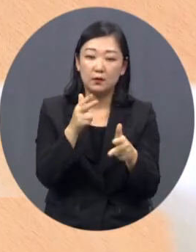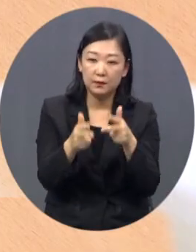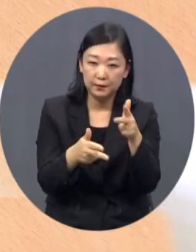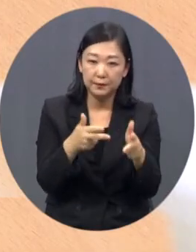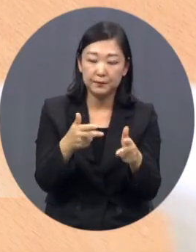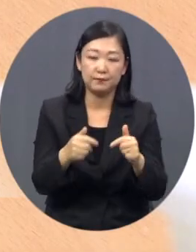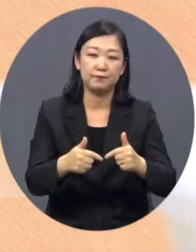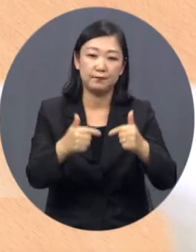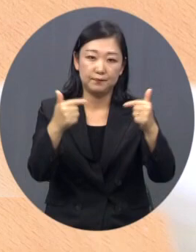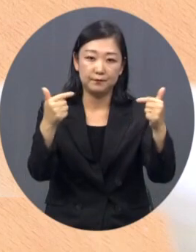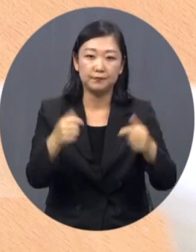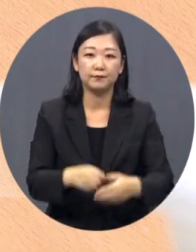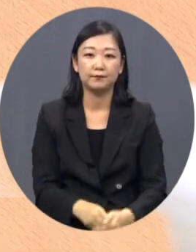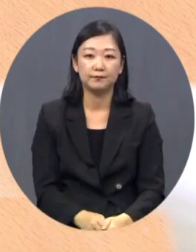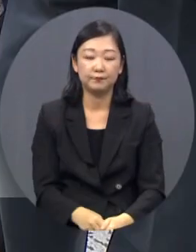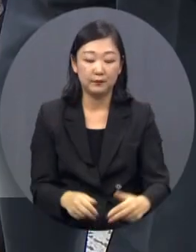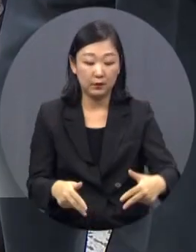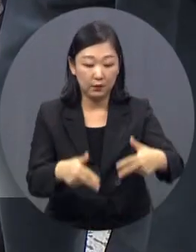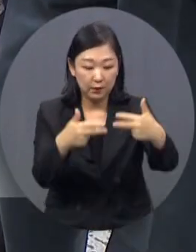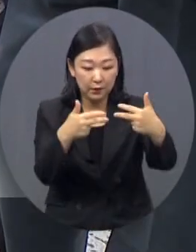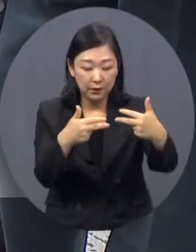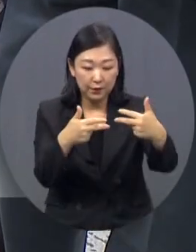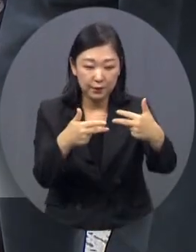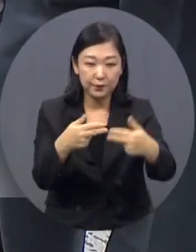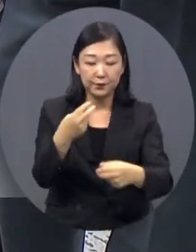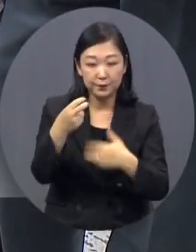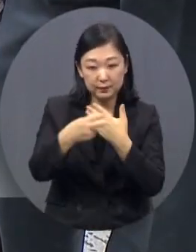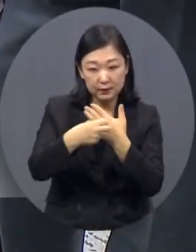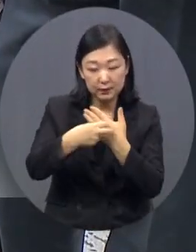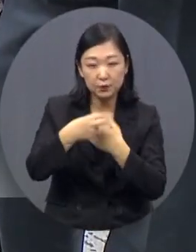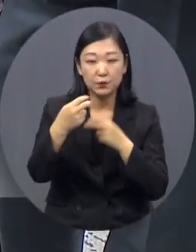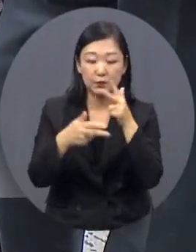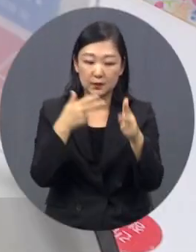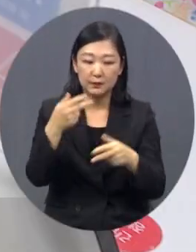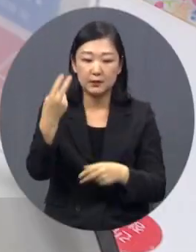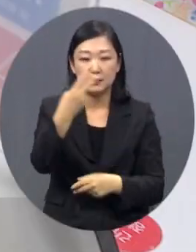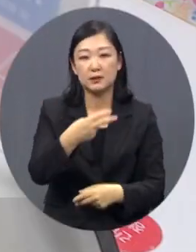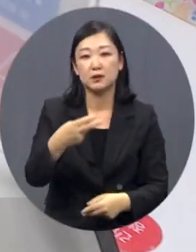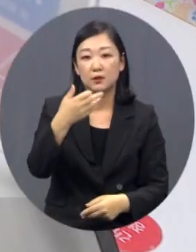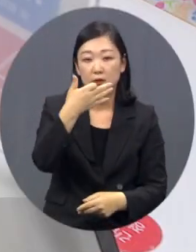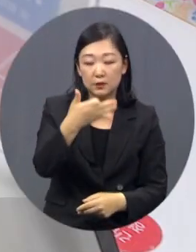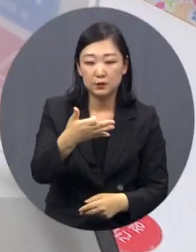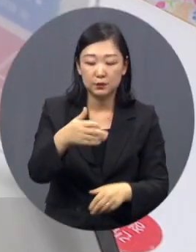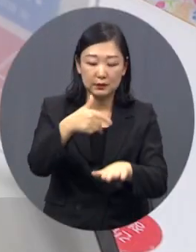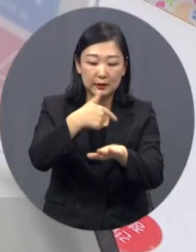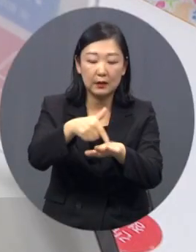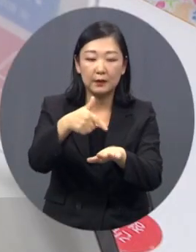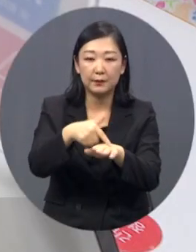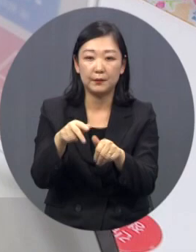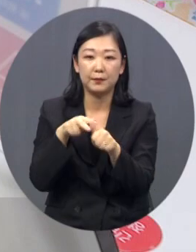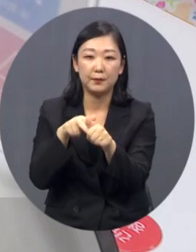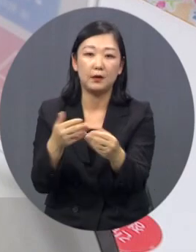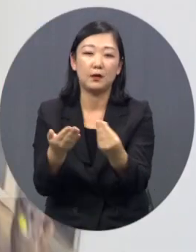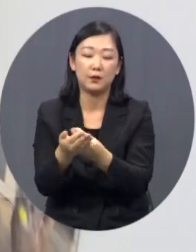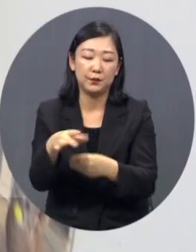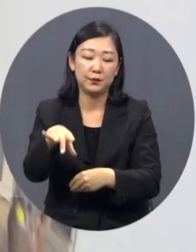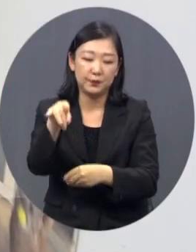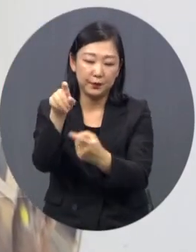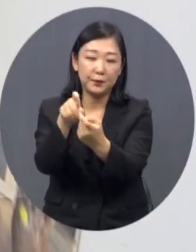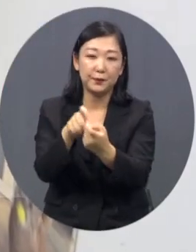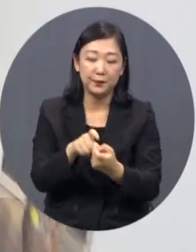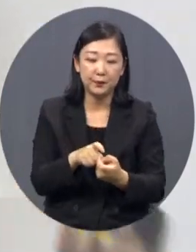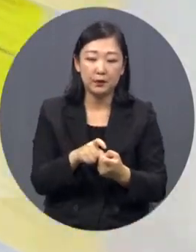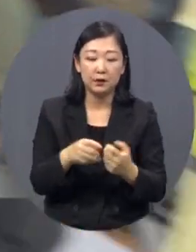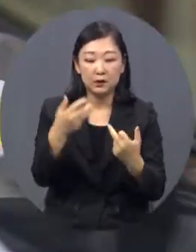확대됩니다 원격 협진 사업은 지난 2019년 가파도와 마라도에 처음 도입됐고 이달부터